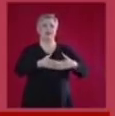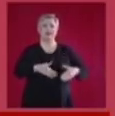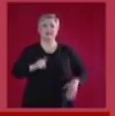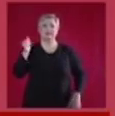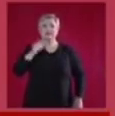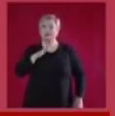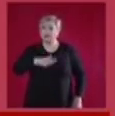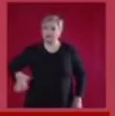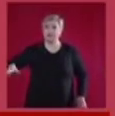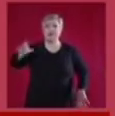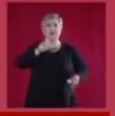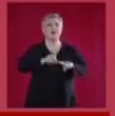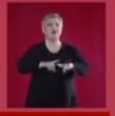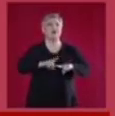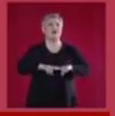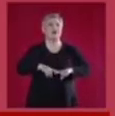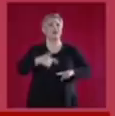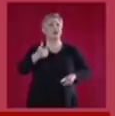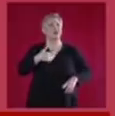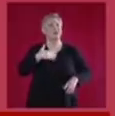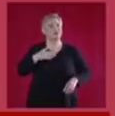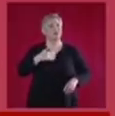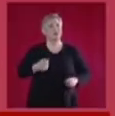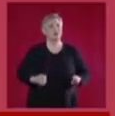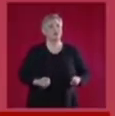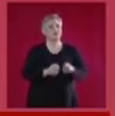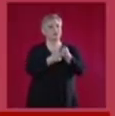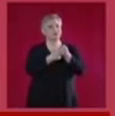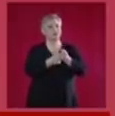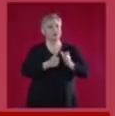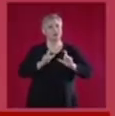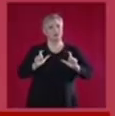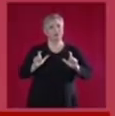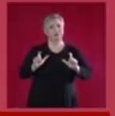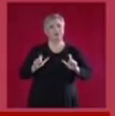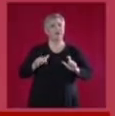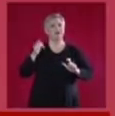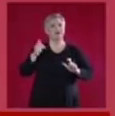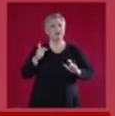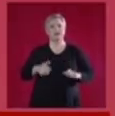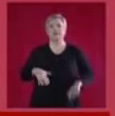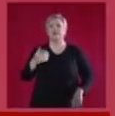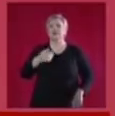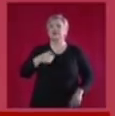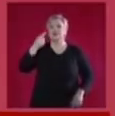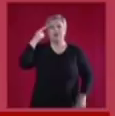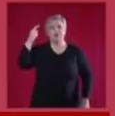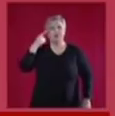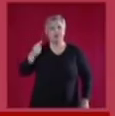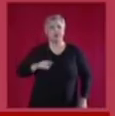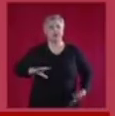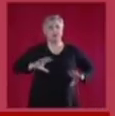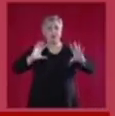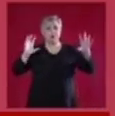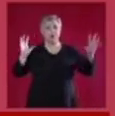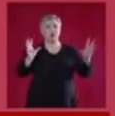υπερασπιστούμε τις αξίες και τα ιδανικά που έχτισαν το συλλογικό μας σπίτι την ευρώπη